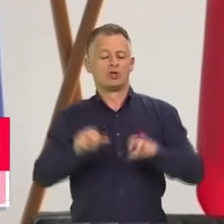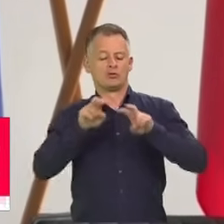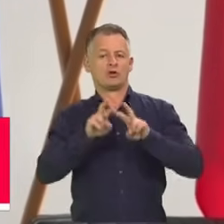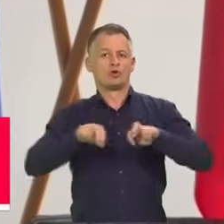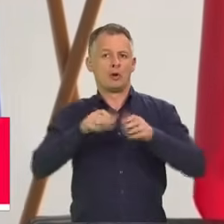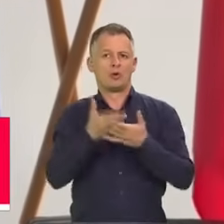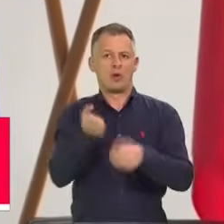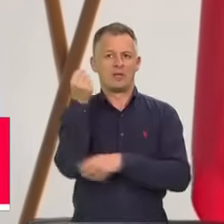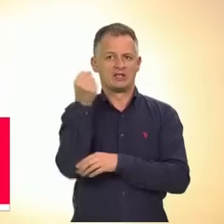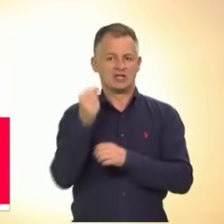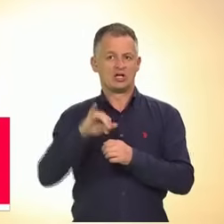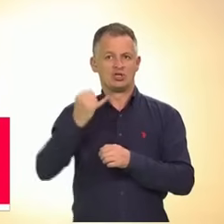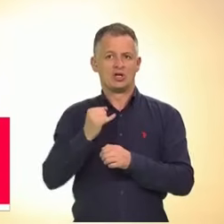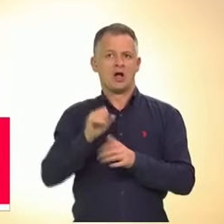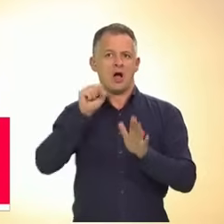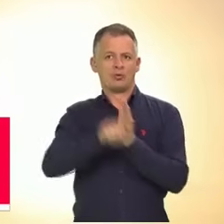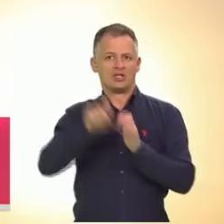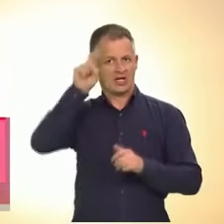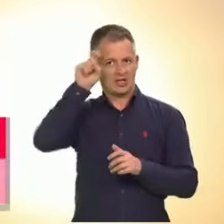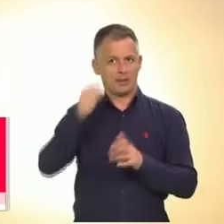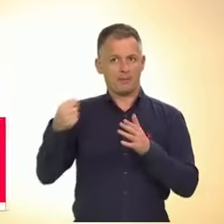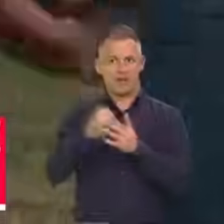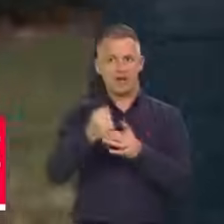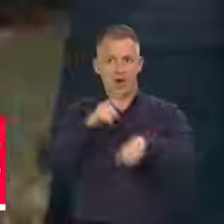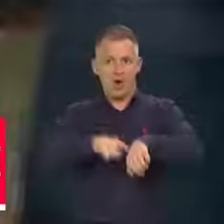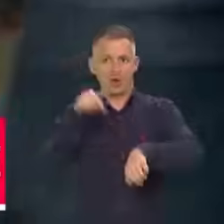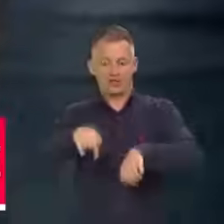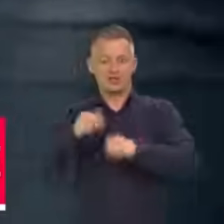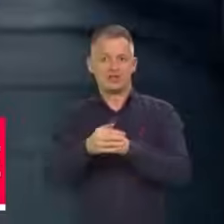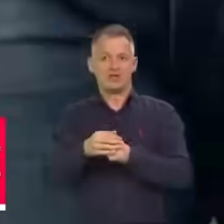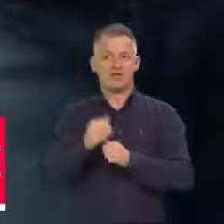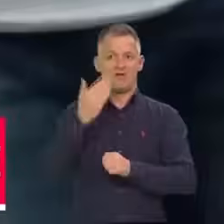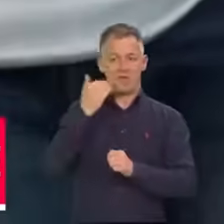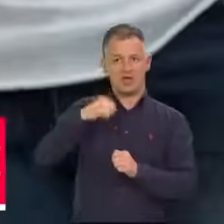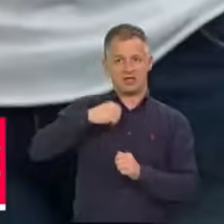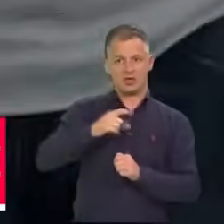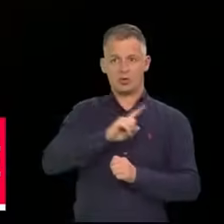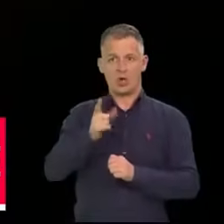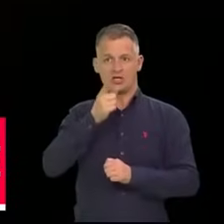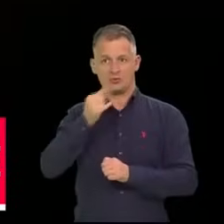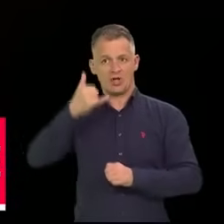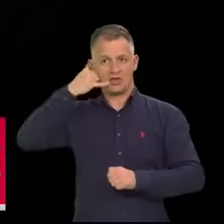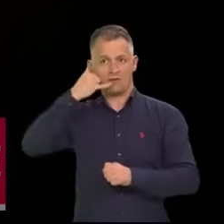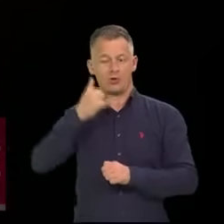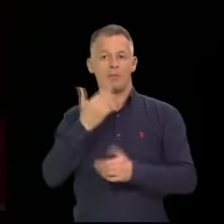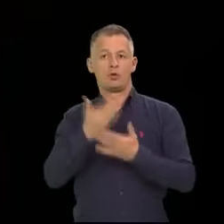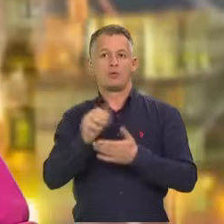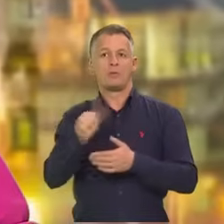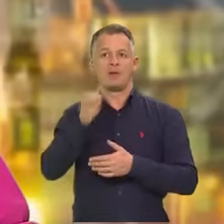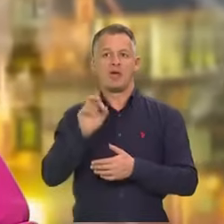amenințare și abuz de încredere. Până la ora difuzării acestui material, tânăra nu a răspuns apelurilor echipei Focus.